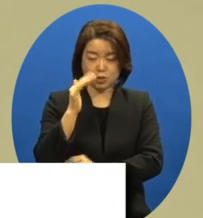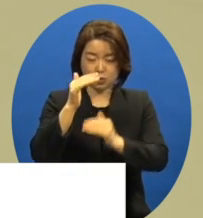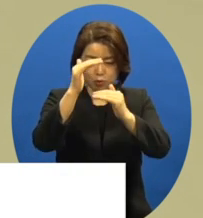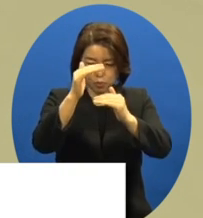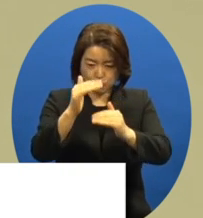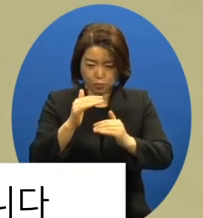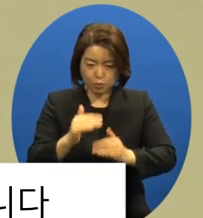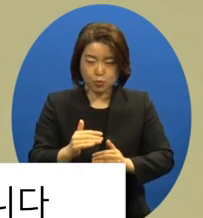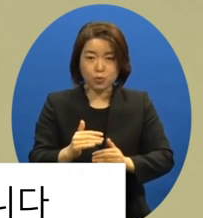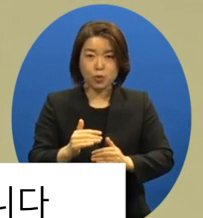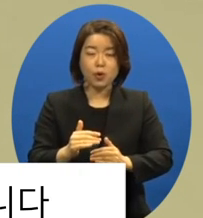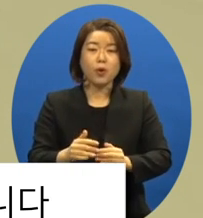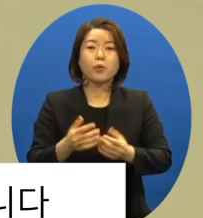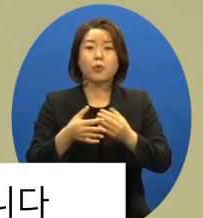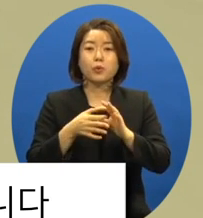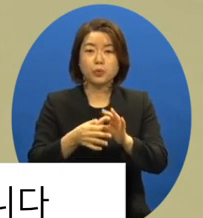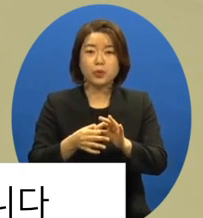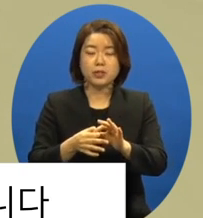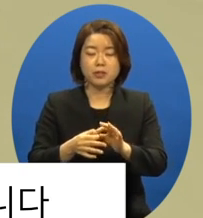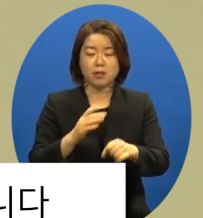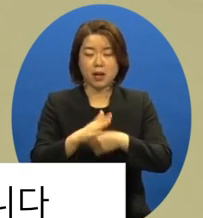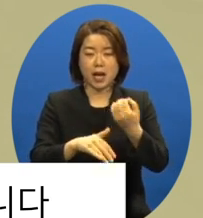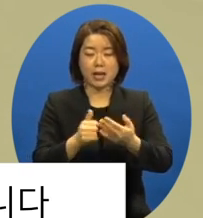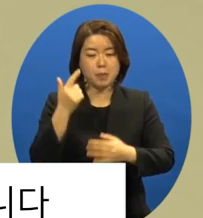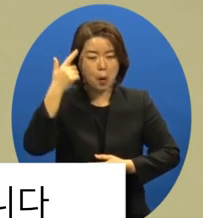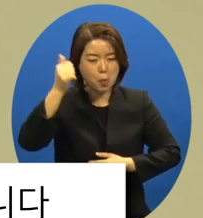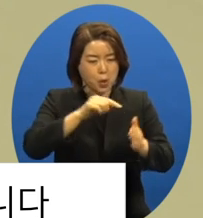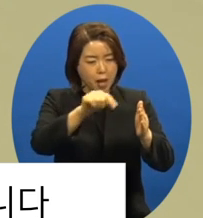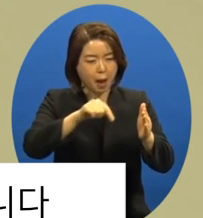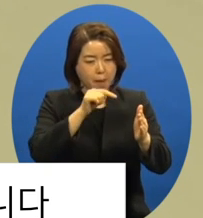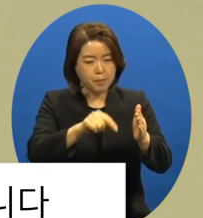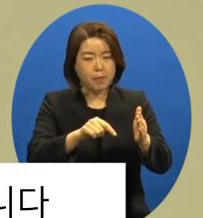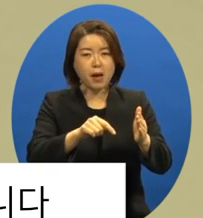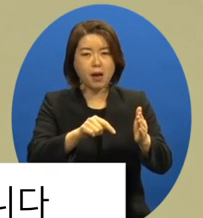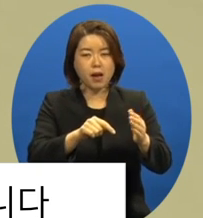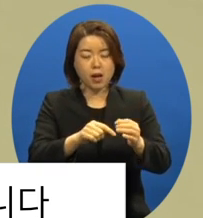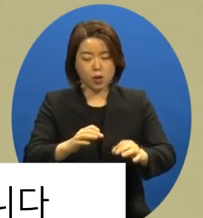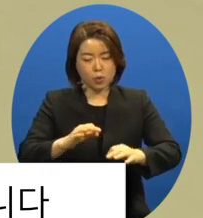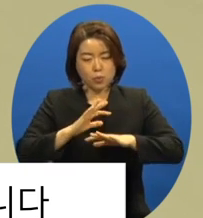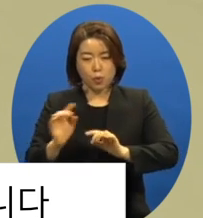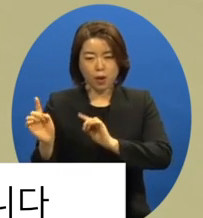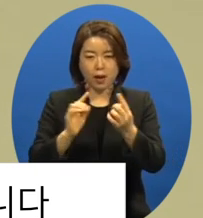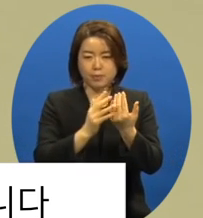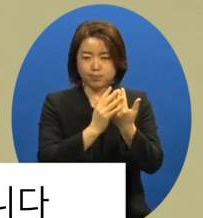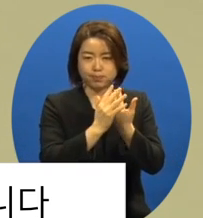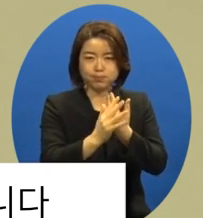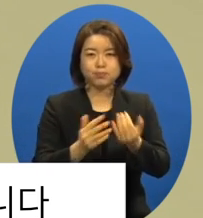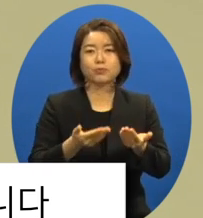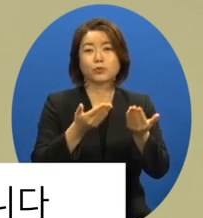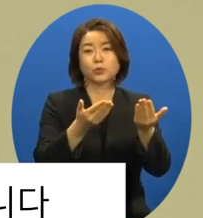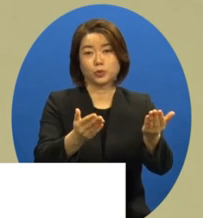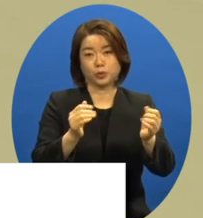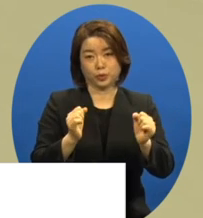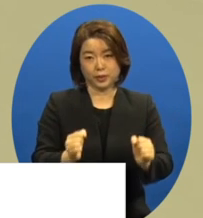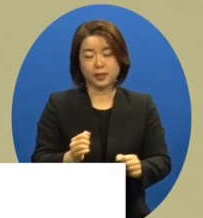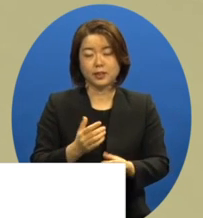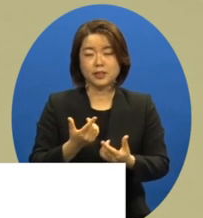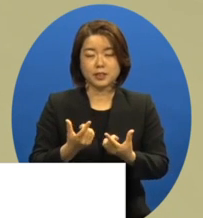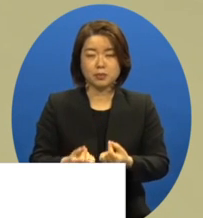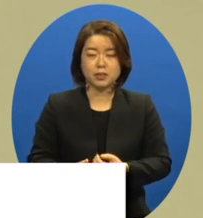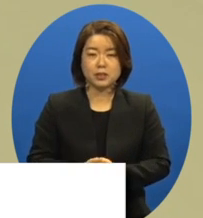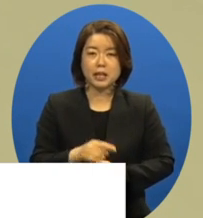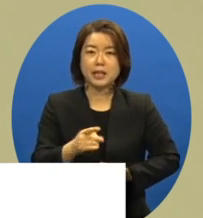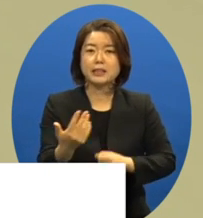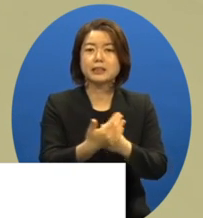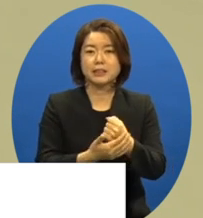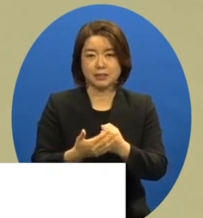통해서 하나님은 목사님들 마음에 놀라운 부흥을 주시고 계십니다. 그